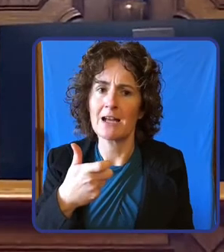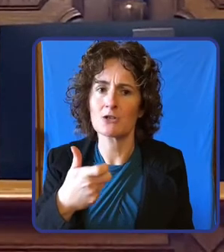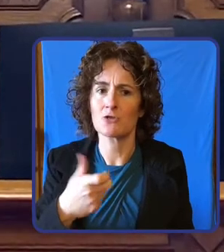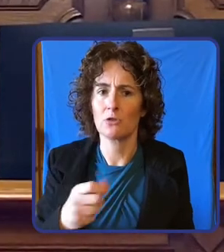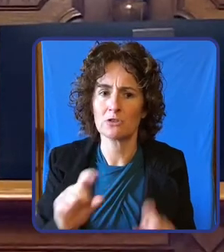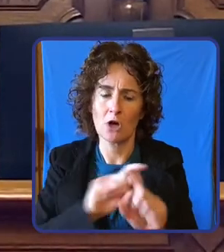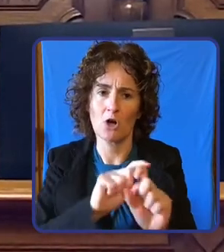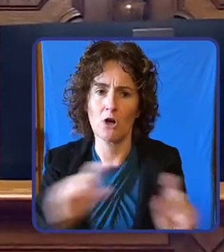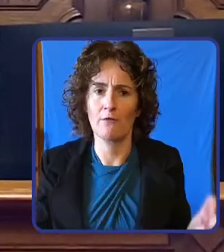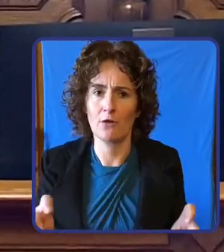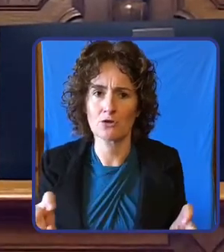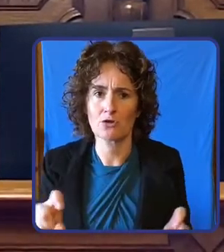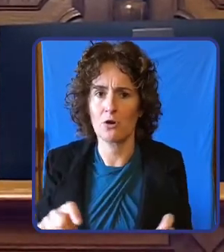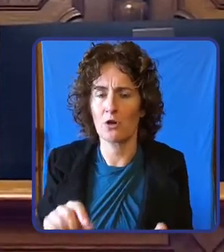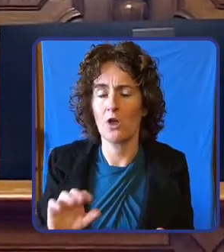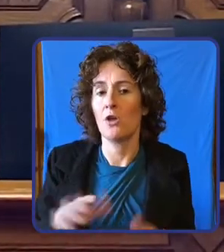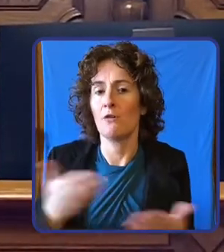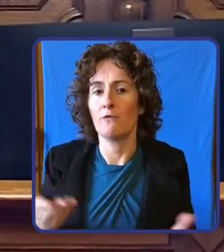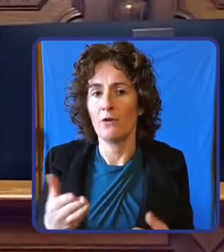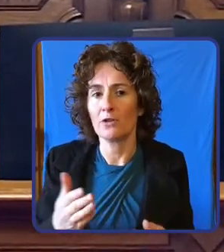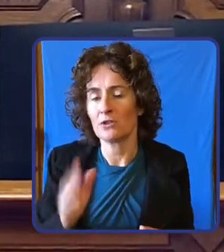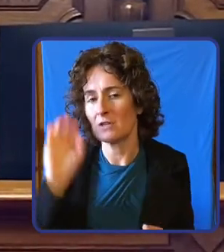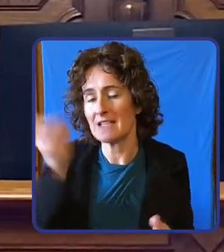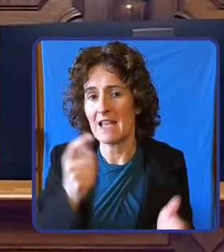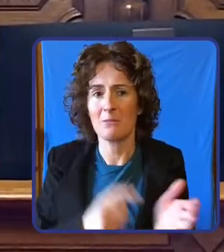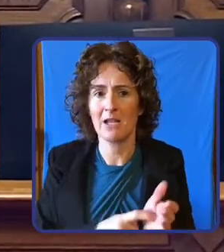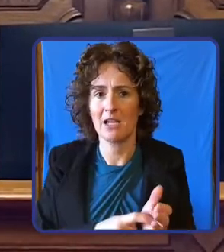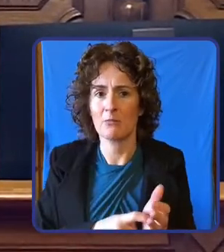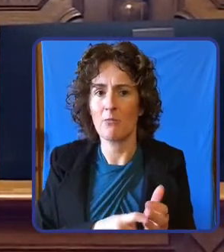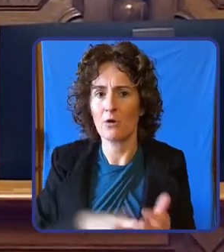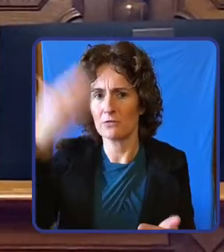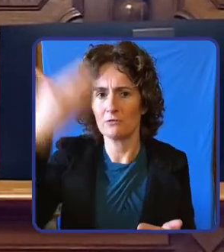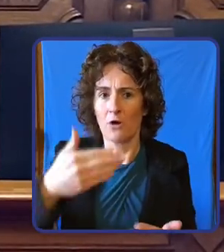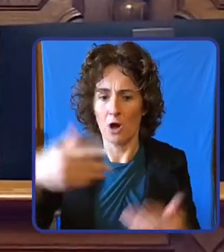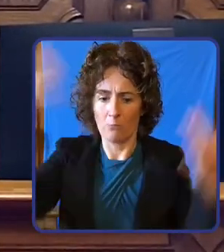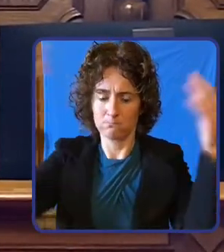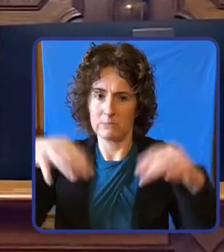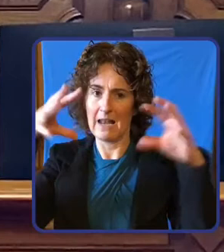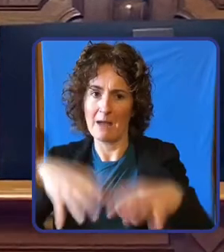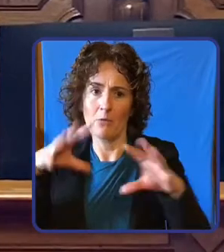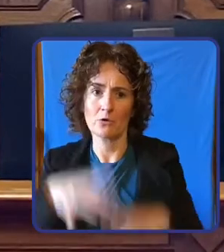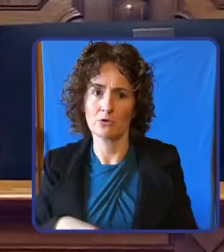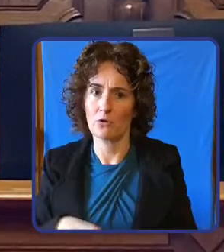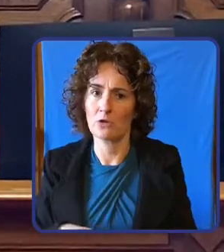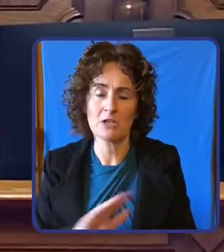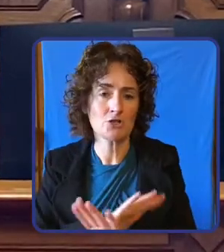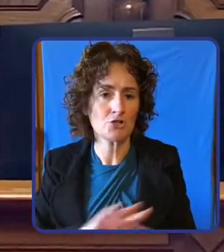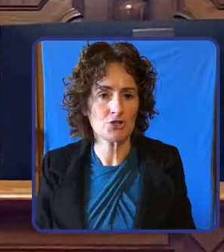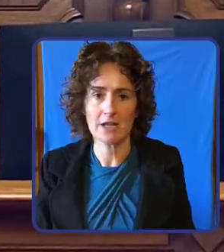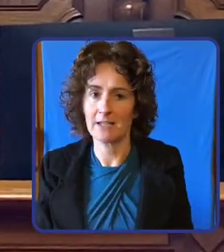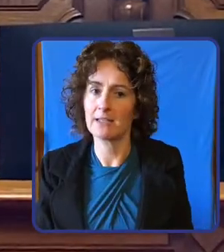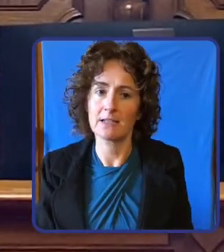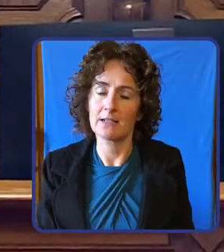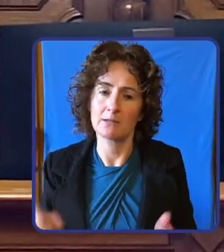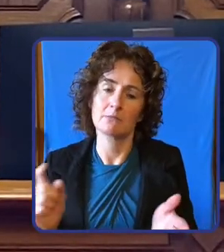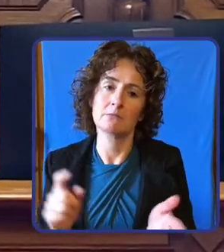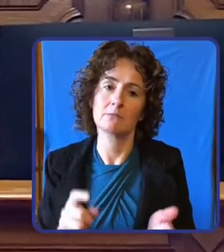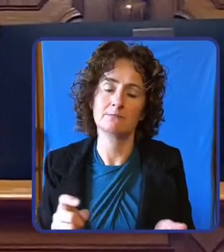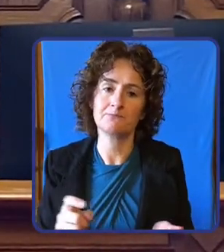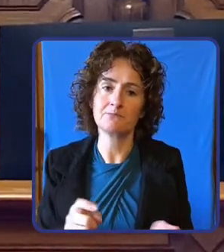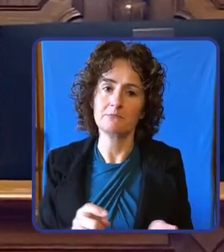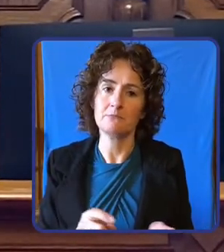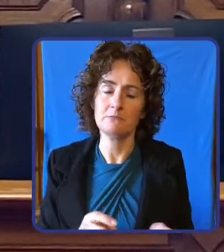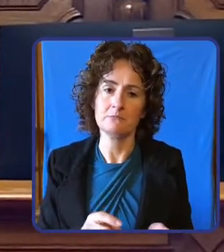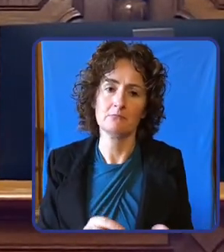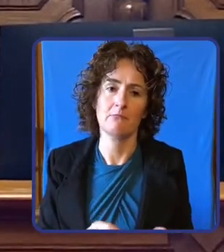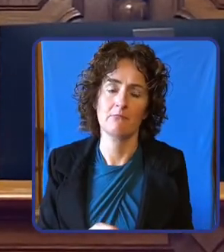kilós fémlapok az emlékpontról, mert Lázár János barátai készítették. És soha nem kérték őket számon ezekért a hibákért. Hogy úgy